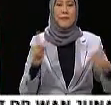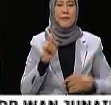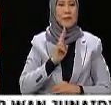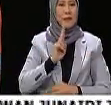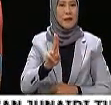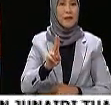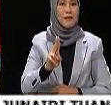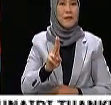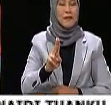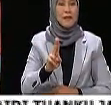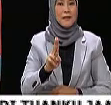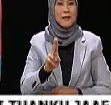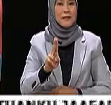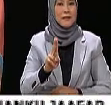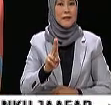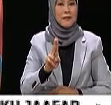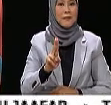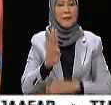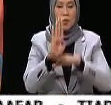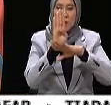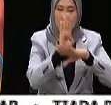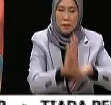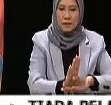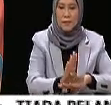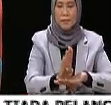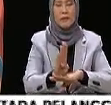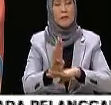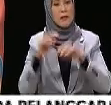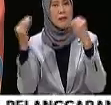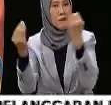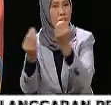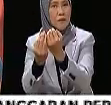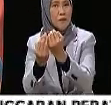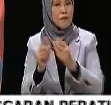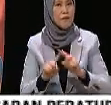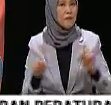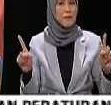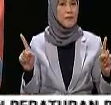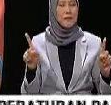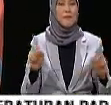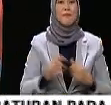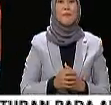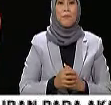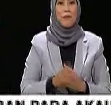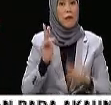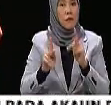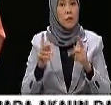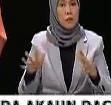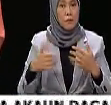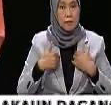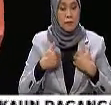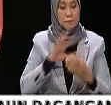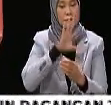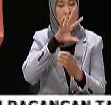juga normal budaya masyarakat di negara kita tapi kalau udah ada mereka